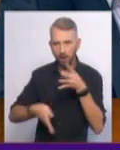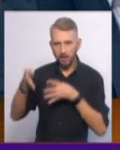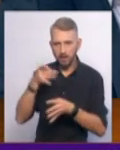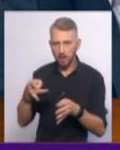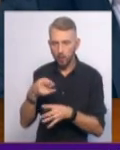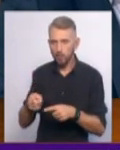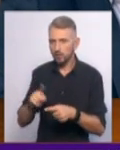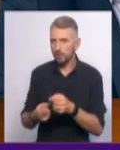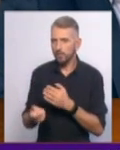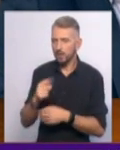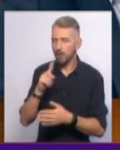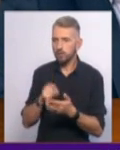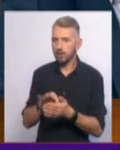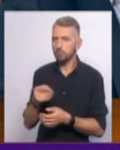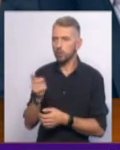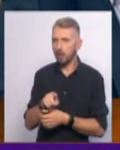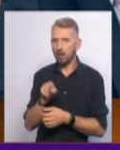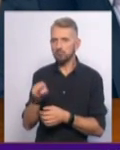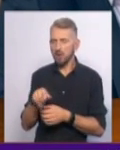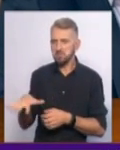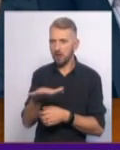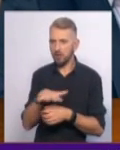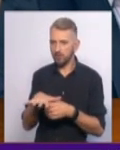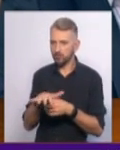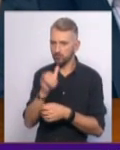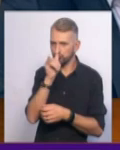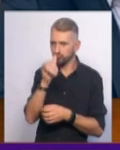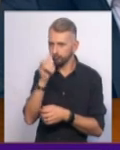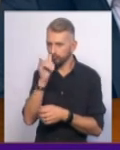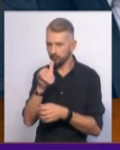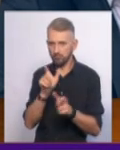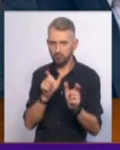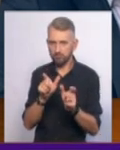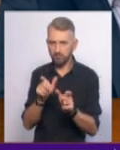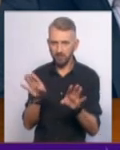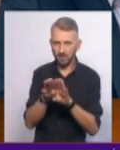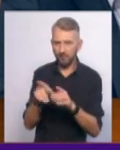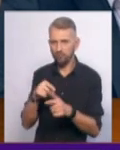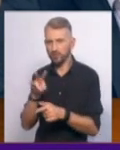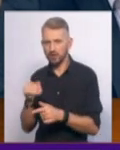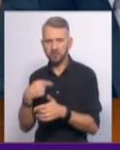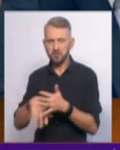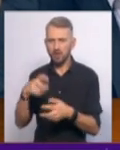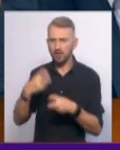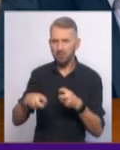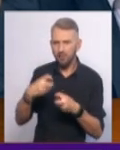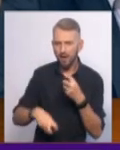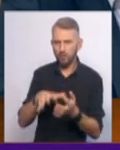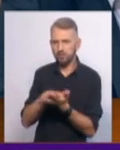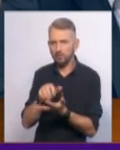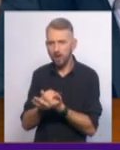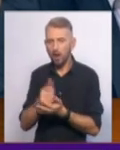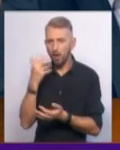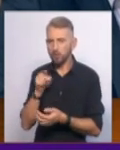це виникає питання з приводу того, чи закривати, чи ні. Тому що ламають, нищать, а коли ти вже вклав особисто,